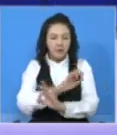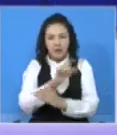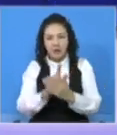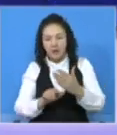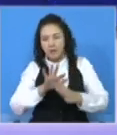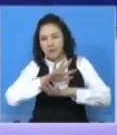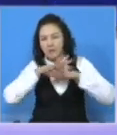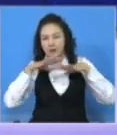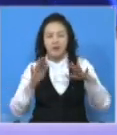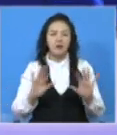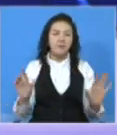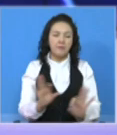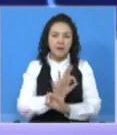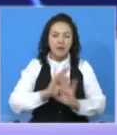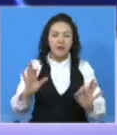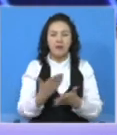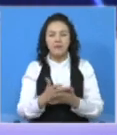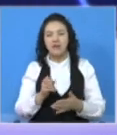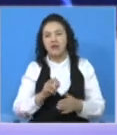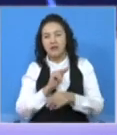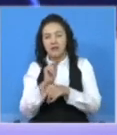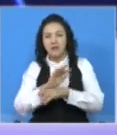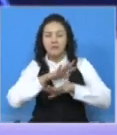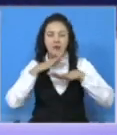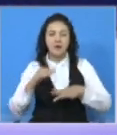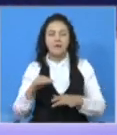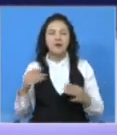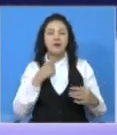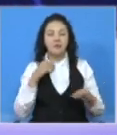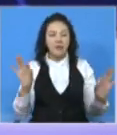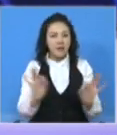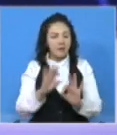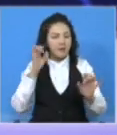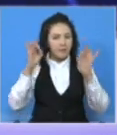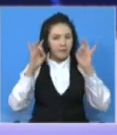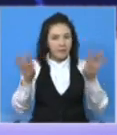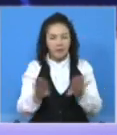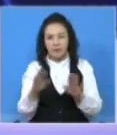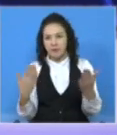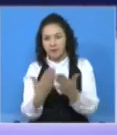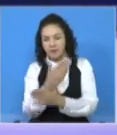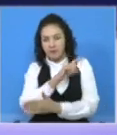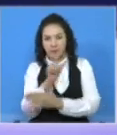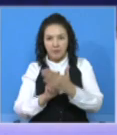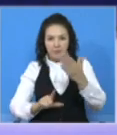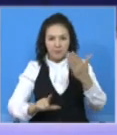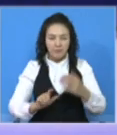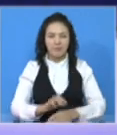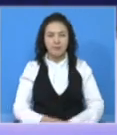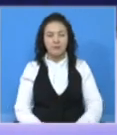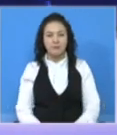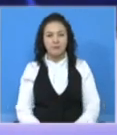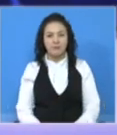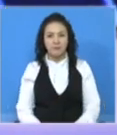ряд популярных песен и ставшего наставником для многих местных певцов. Прозвучали также и новые произведения. Подробности в следующем